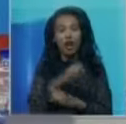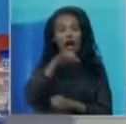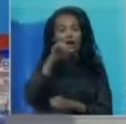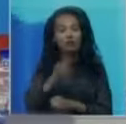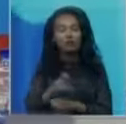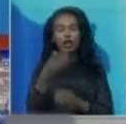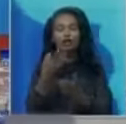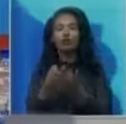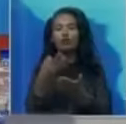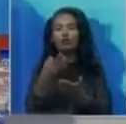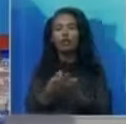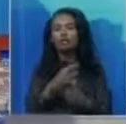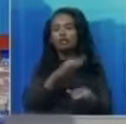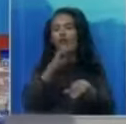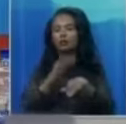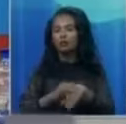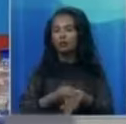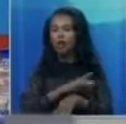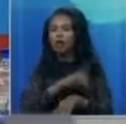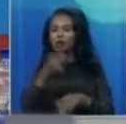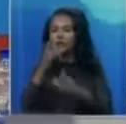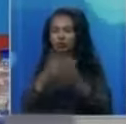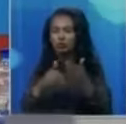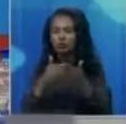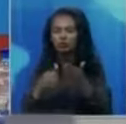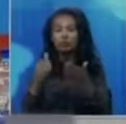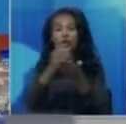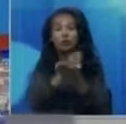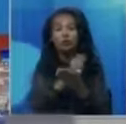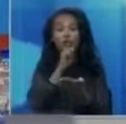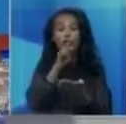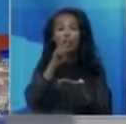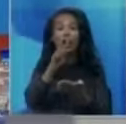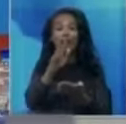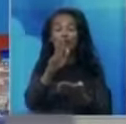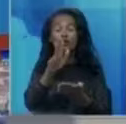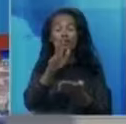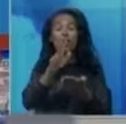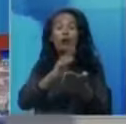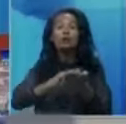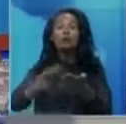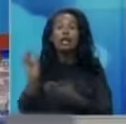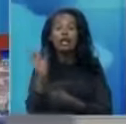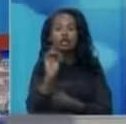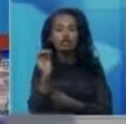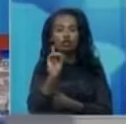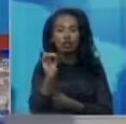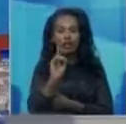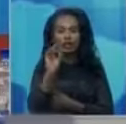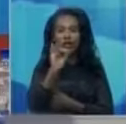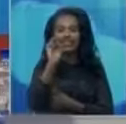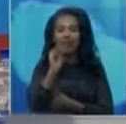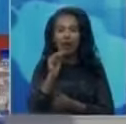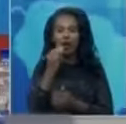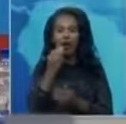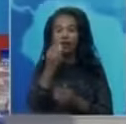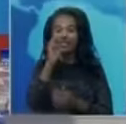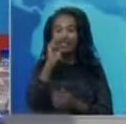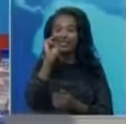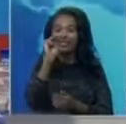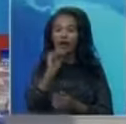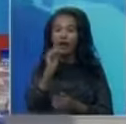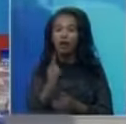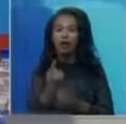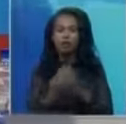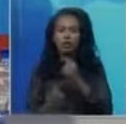አስፈላጊውን ፋይናንስ መድበን፣ የውጭ ምንዛሪ የተባለው ስህተት ነው፣ 23 ሚሊዮን ዶላር ለጣና በለስ ብቻ ሰጥተናል። ምንም የገንዘብ ችግር